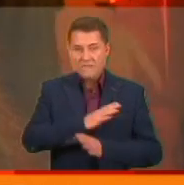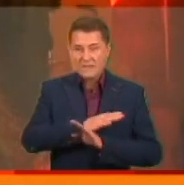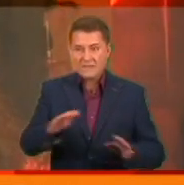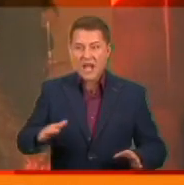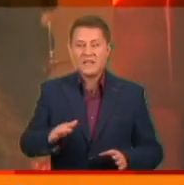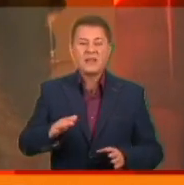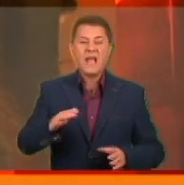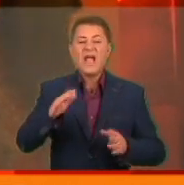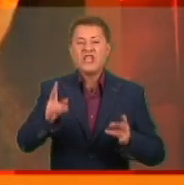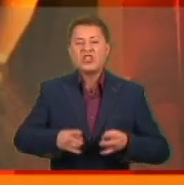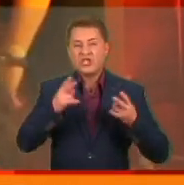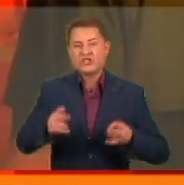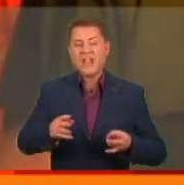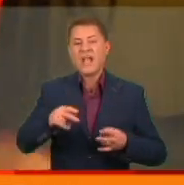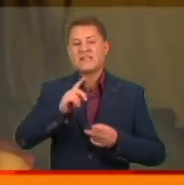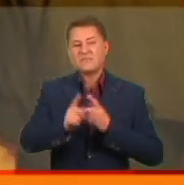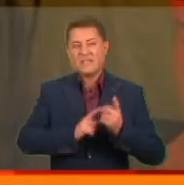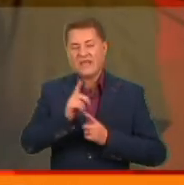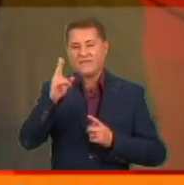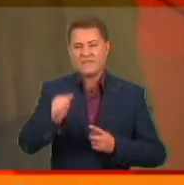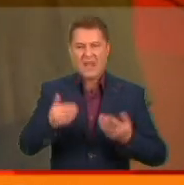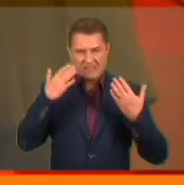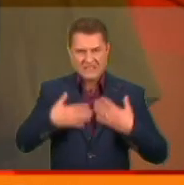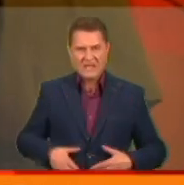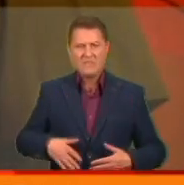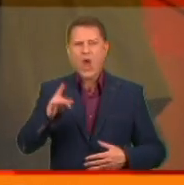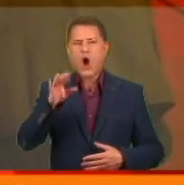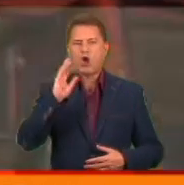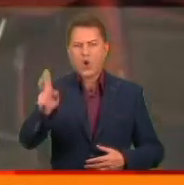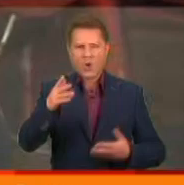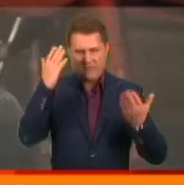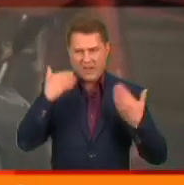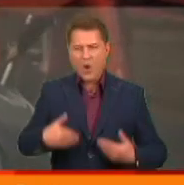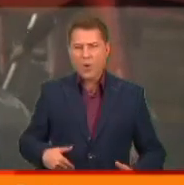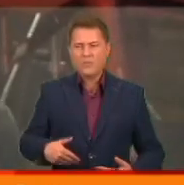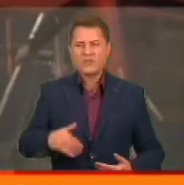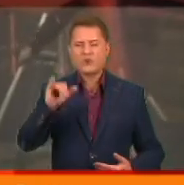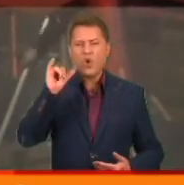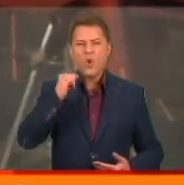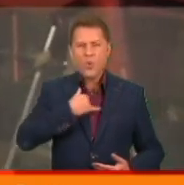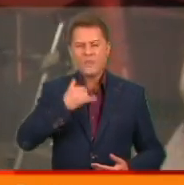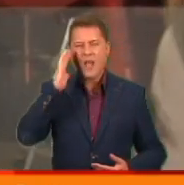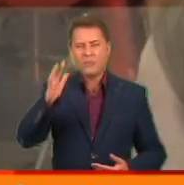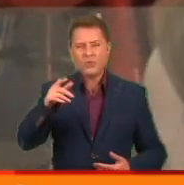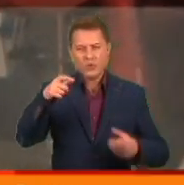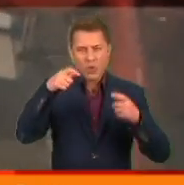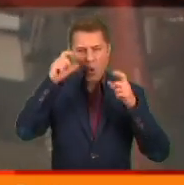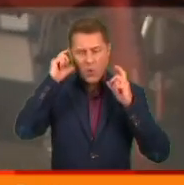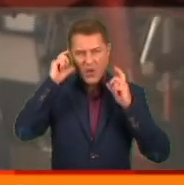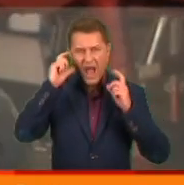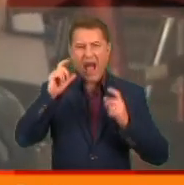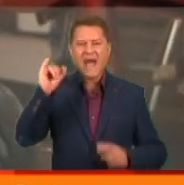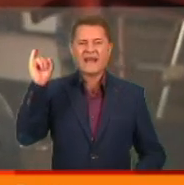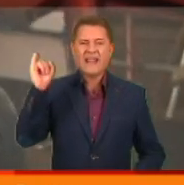романтичне і ніжне амплуа Олег Вінник змінив на стильний і роковий образ. У мене там навіть будуть і окуляри,